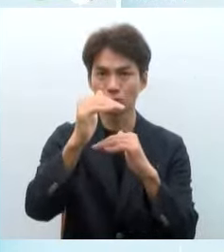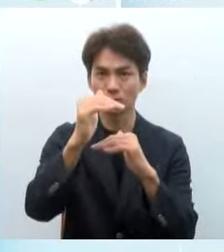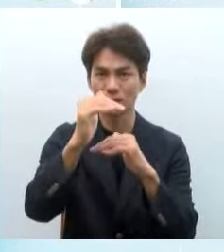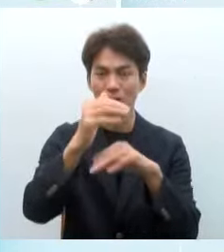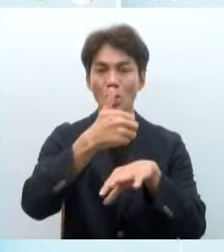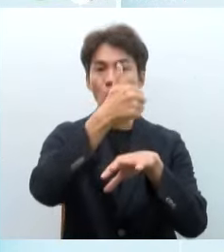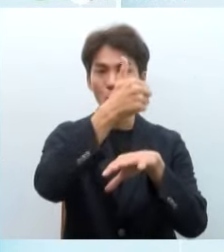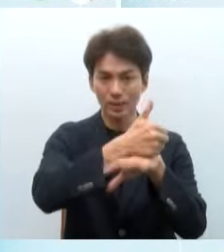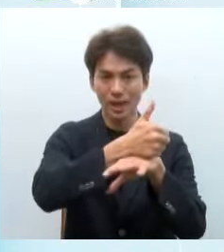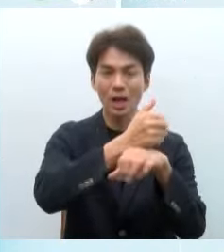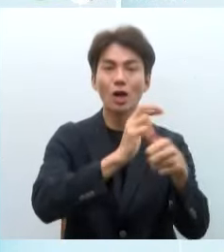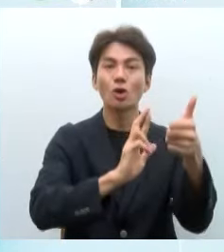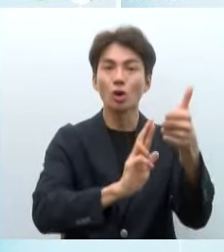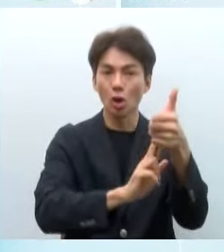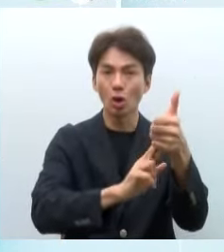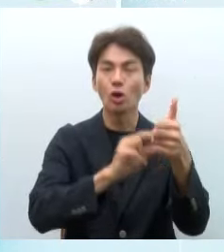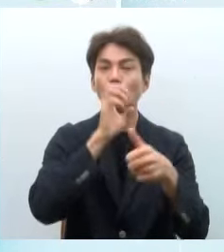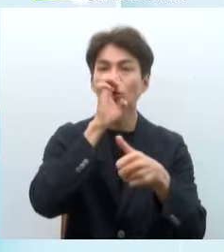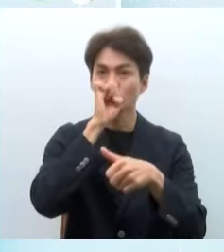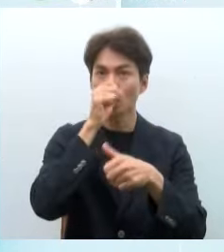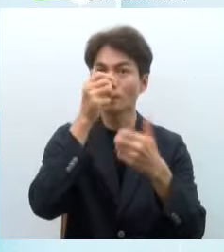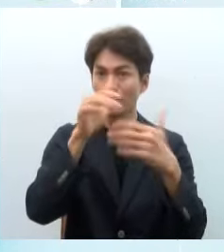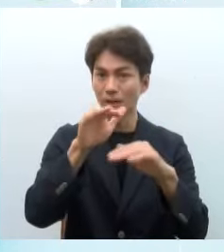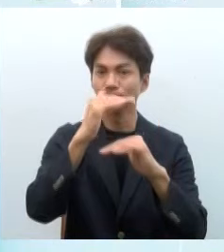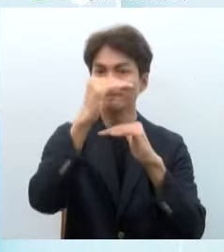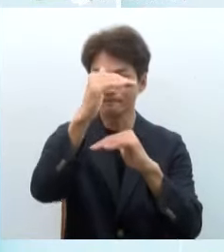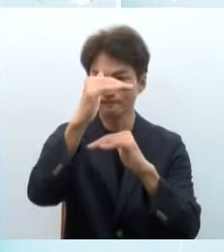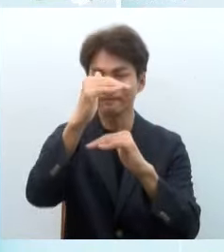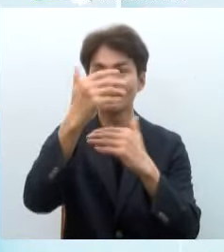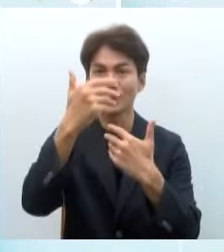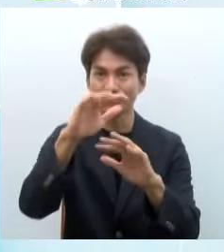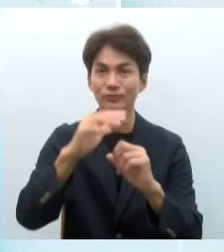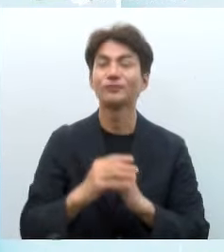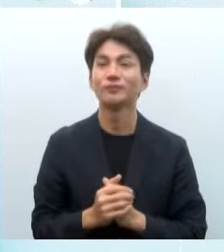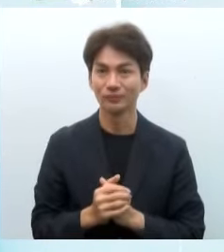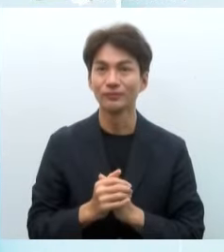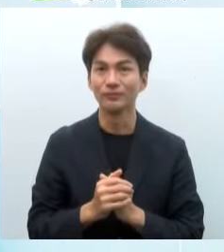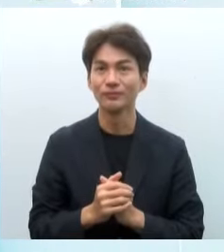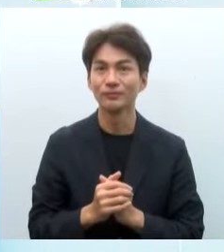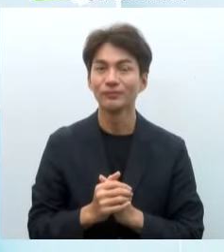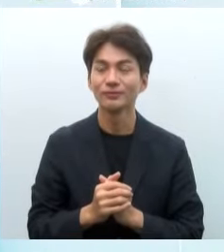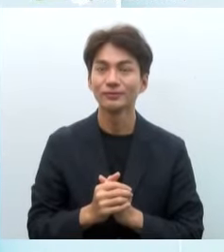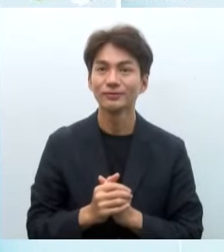สถานศึกษาไปแล้วนะครับก็ใน